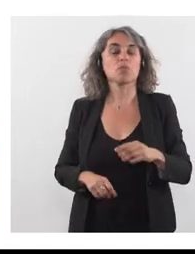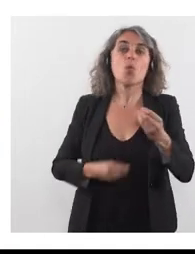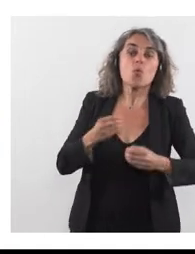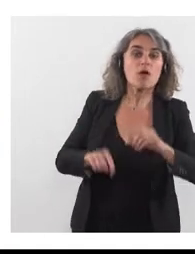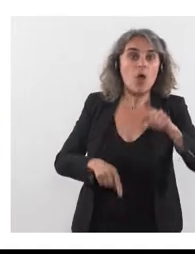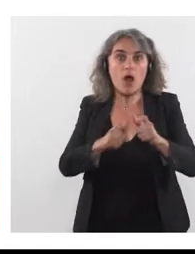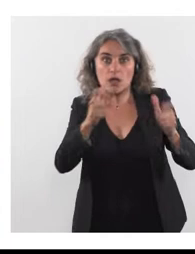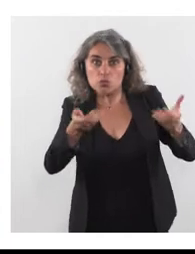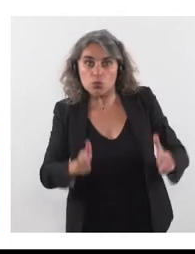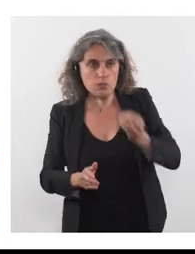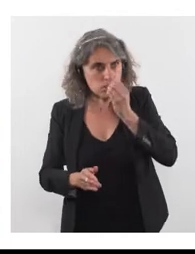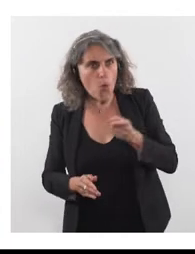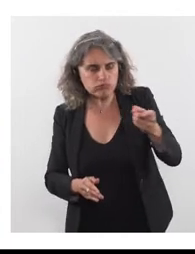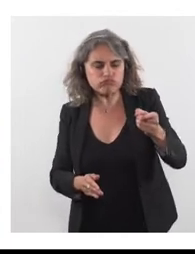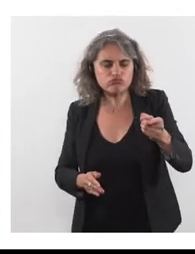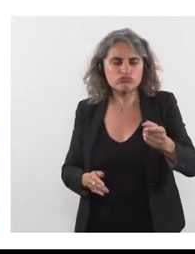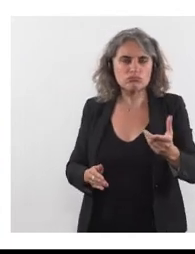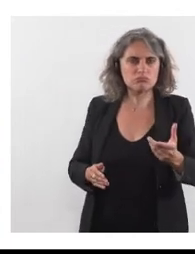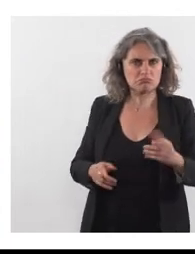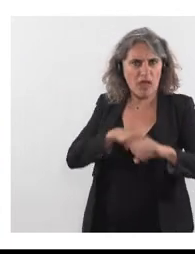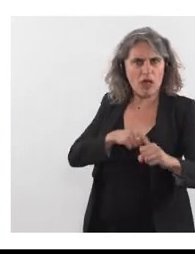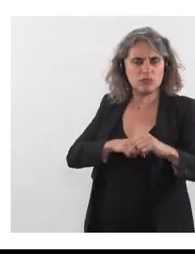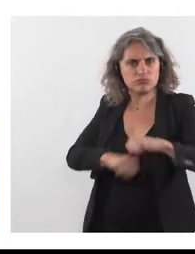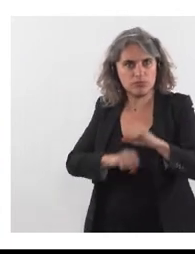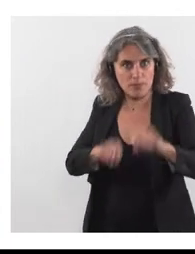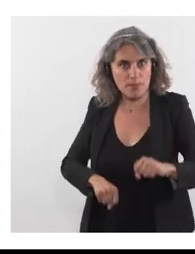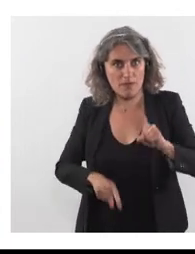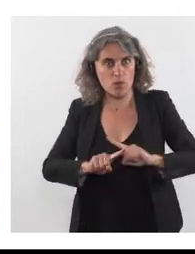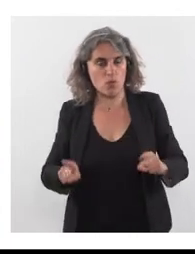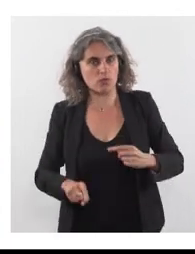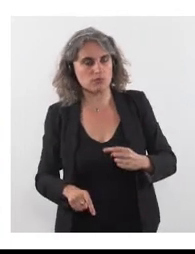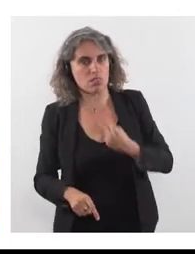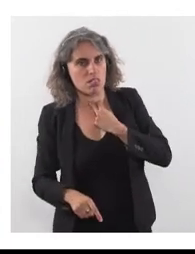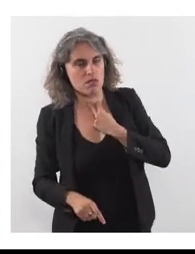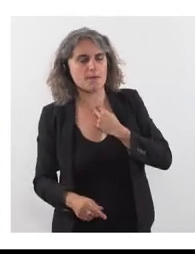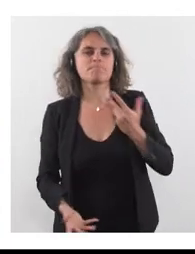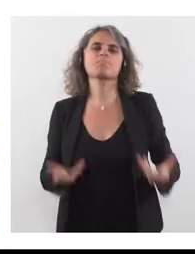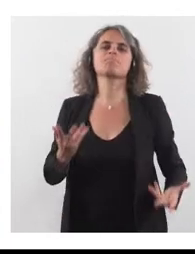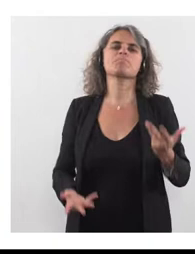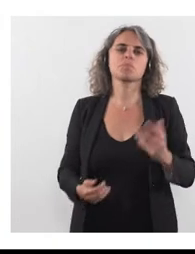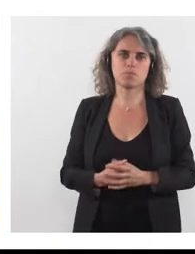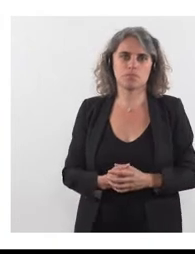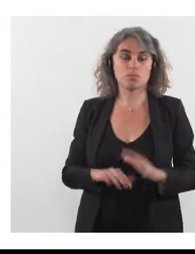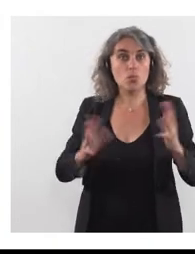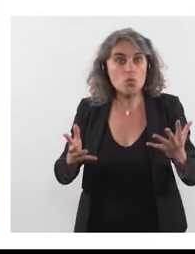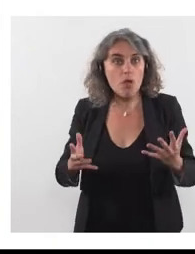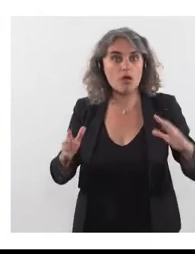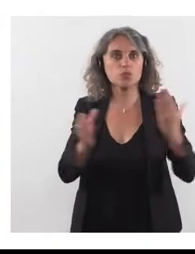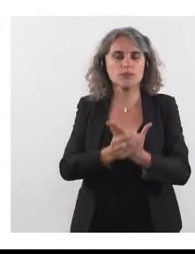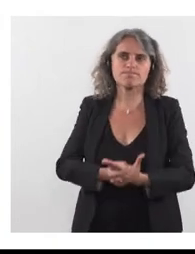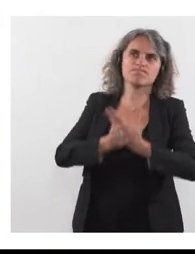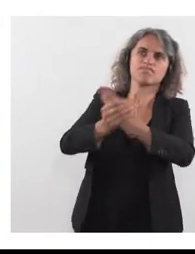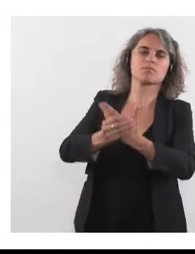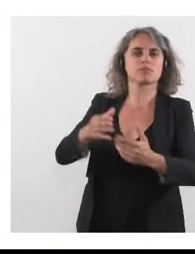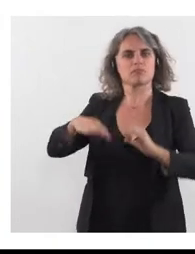vont pouvoir répondre à cette qualité de juridiction, mais très souvent, ce n'est pas le cas. Donc comment est-ce qu'une affaire est portée devant la Cour de